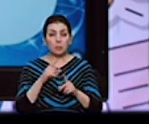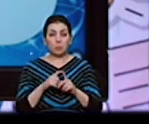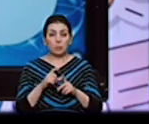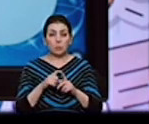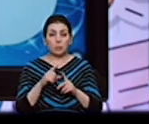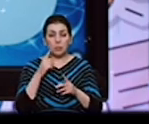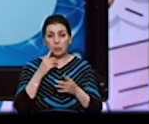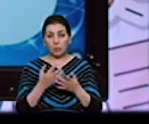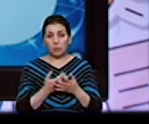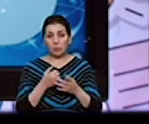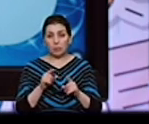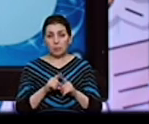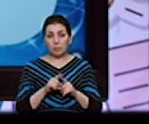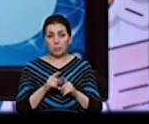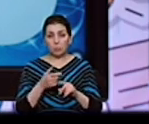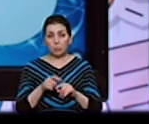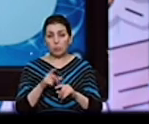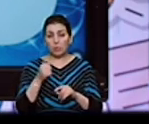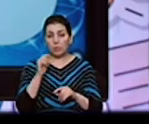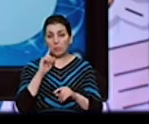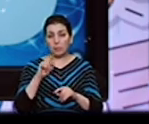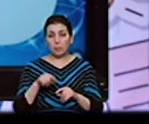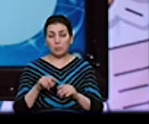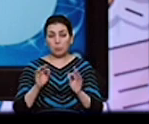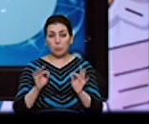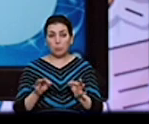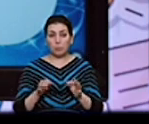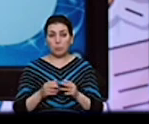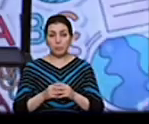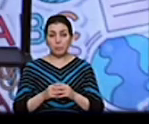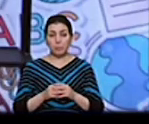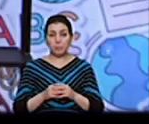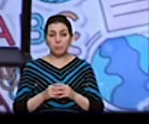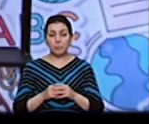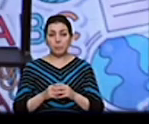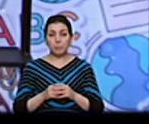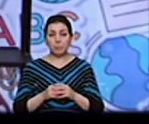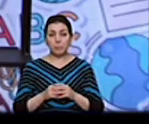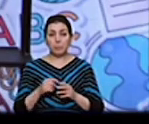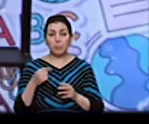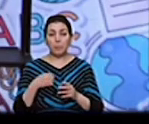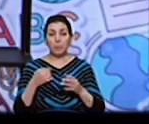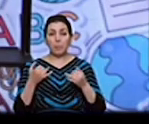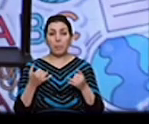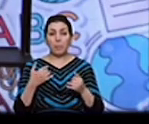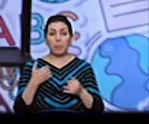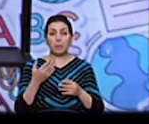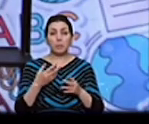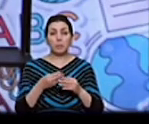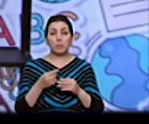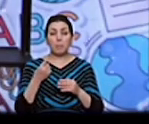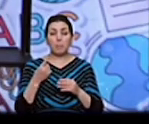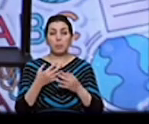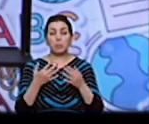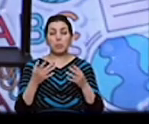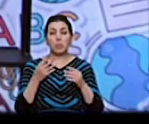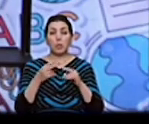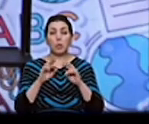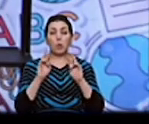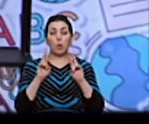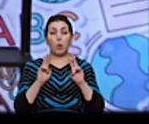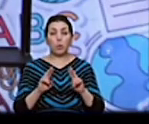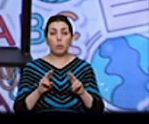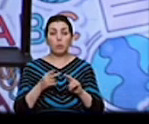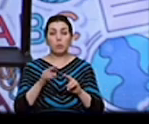so'zlarni aniqlashni ham juda yaxshi bilamiz. To'g'rimi? Unday bo'lsa, men hozir sizlarga bir nechta